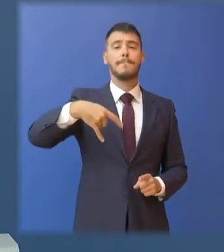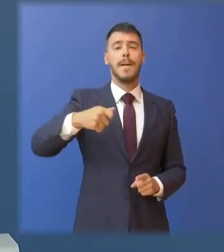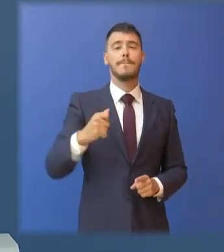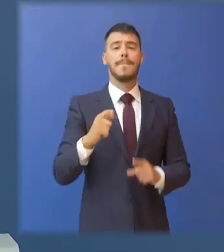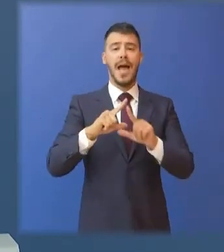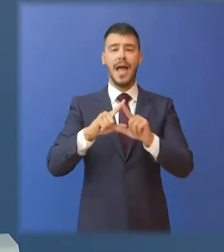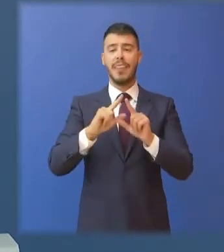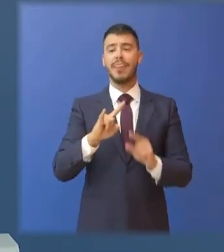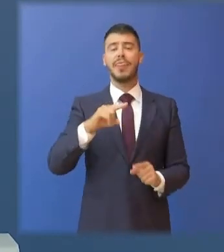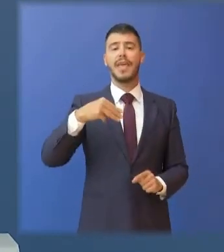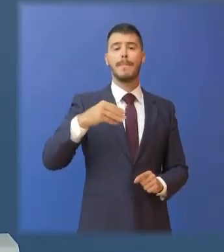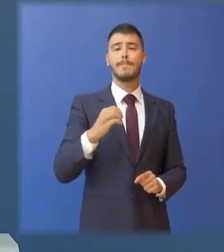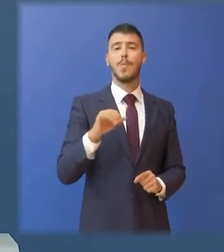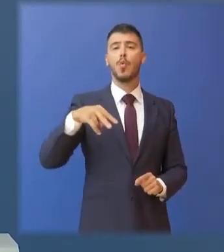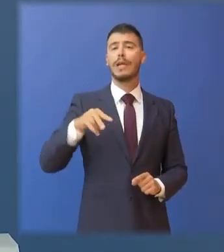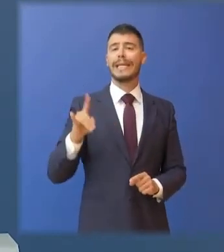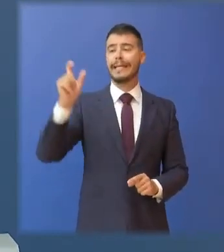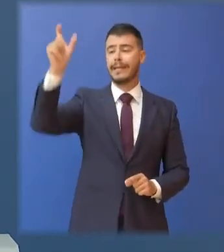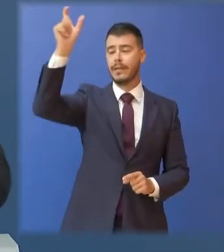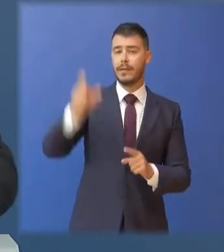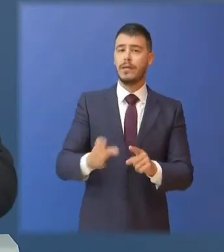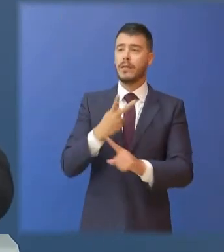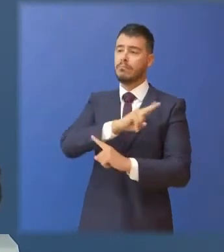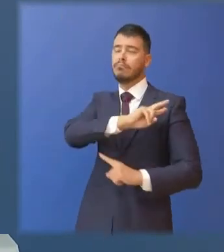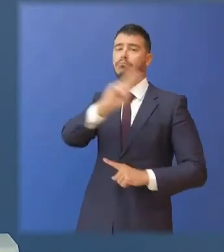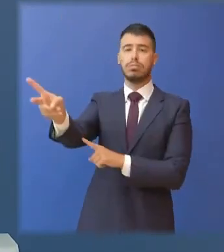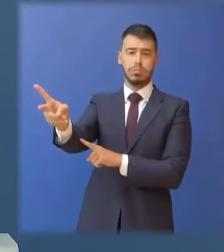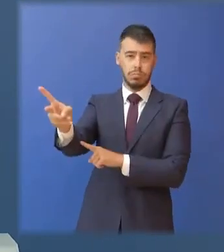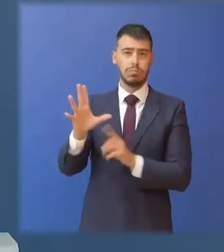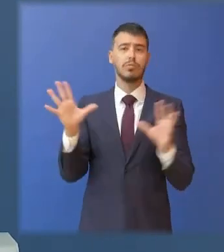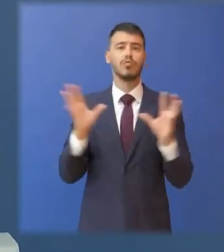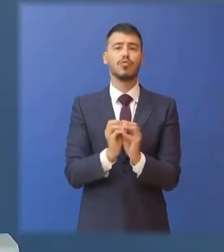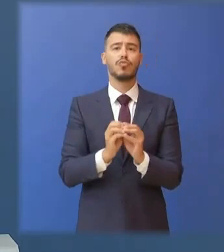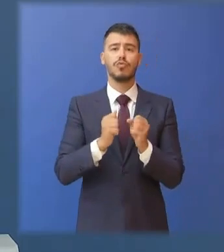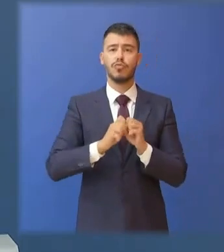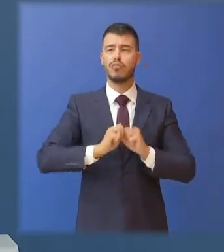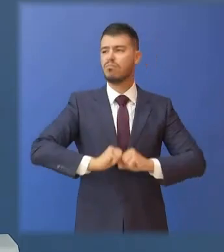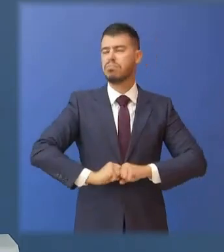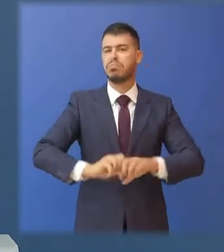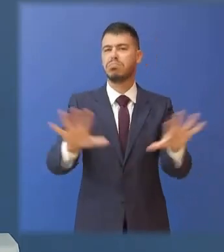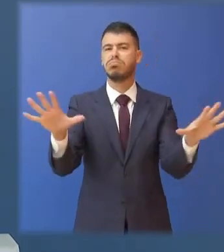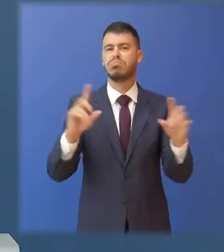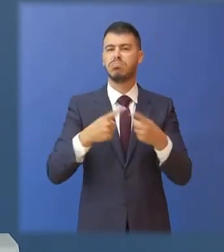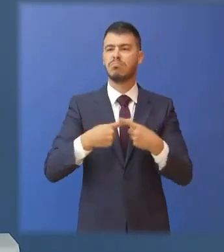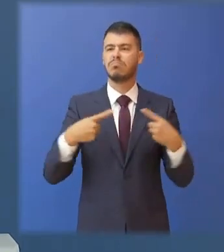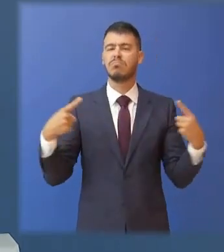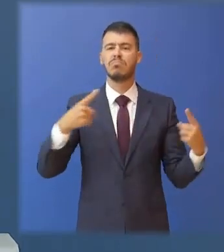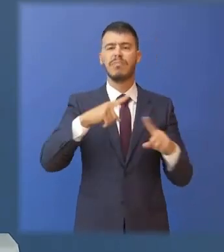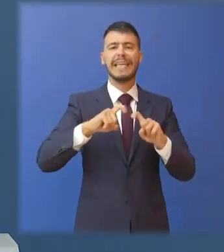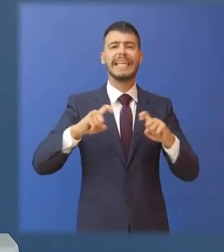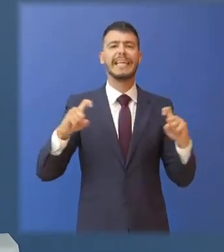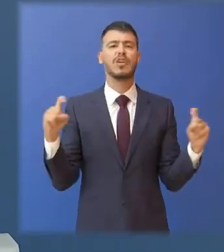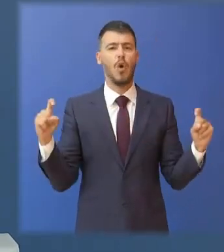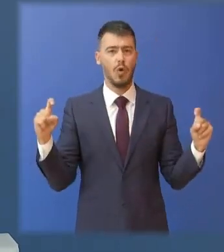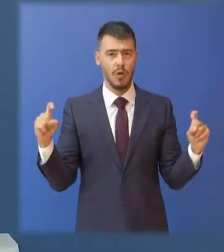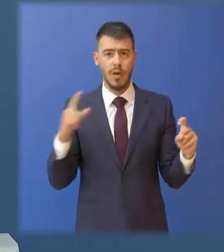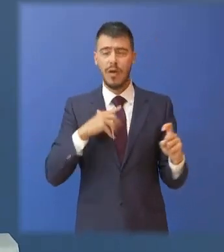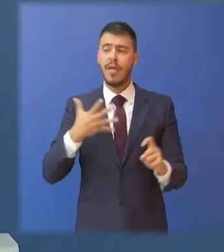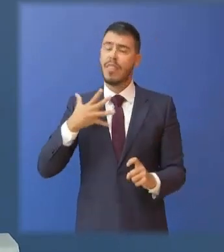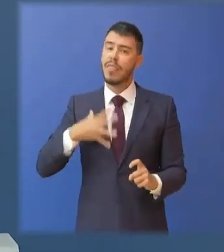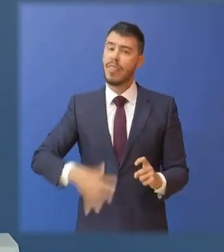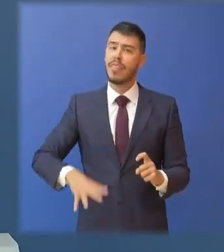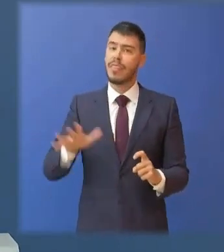ΠΕΓΚΑ που θα έρθει τον Νοέμβριο και πως ζητάει την ακρόαση του Κυριάκου Μητσοτάκη, του Γρηγόρη Δημητριάδη, του Γιάννη Λαβράνου και του